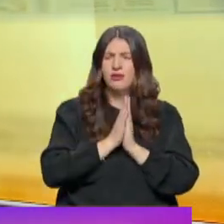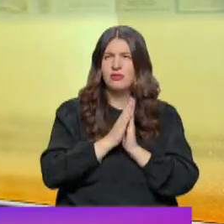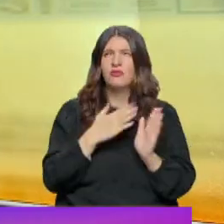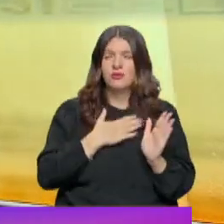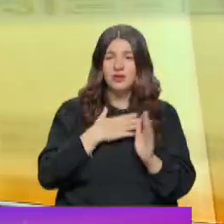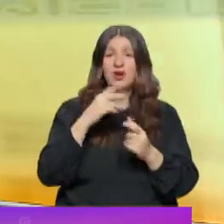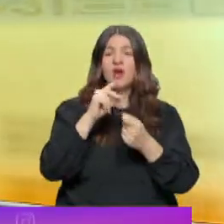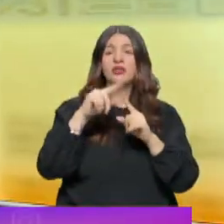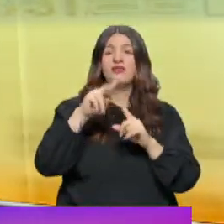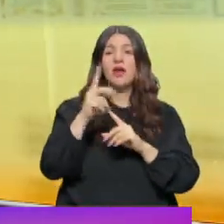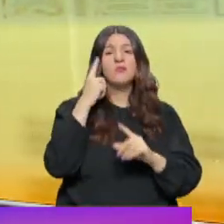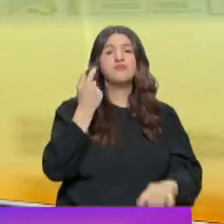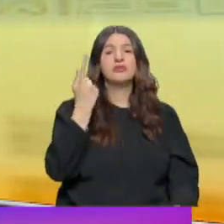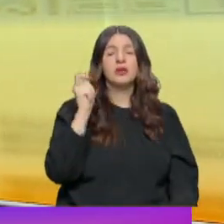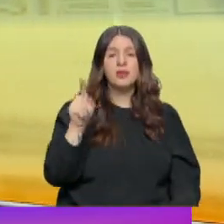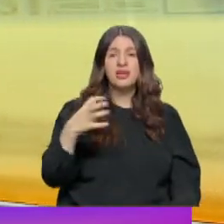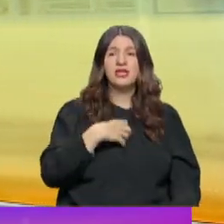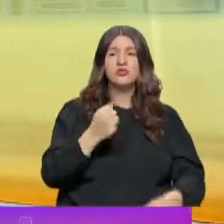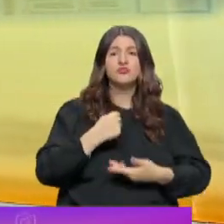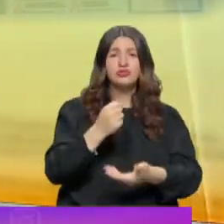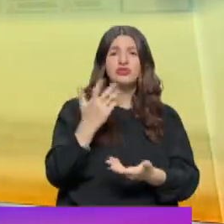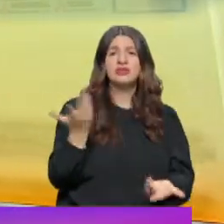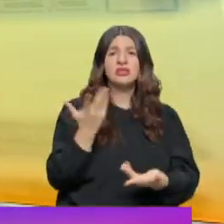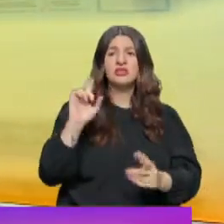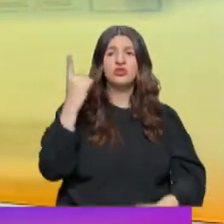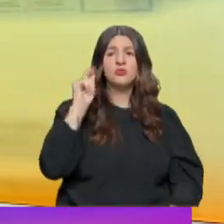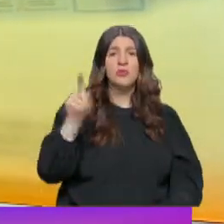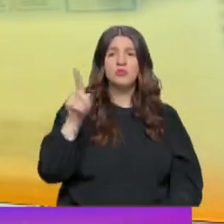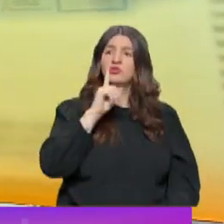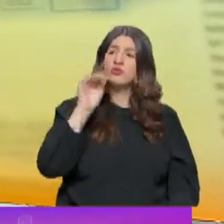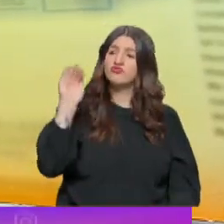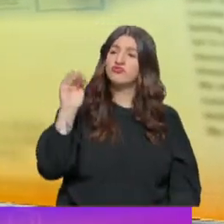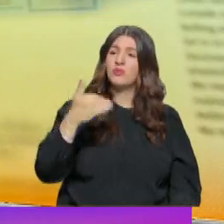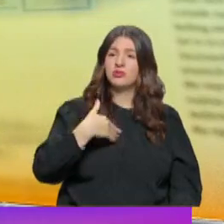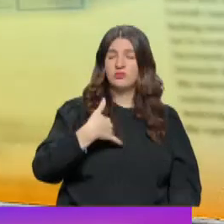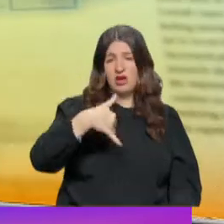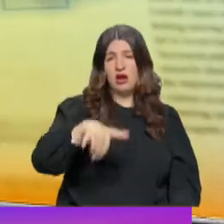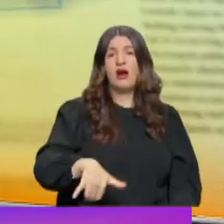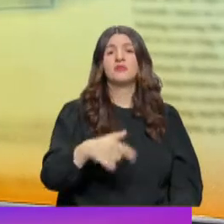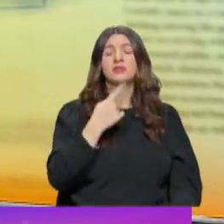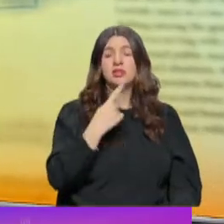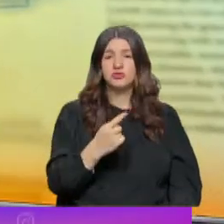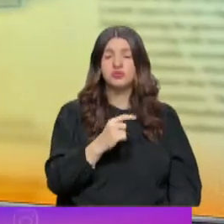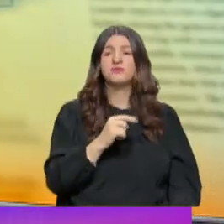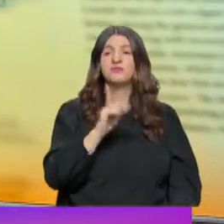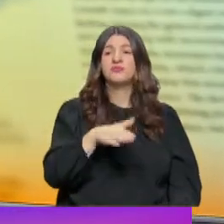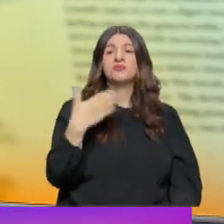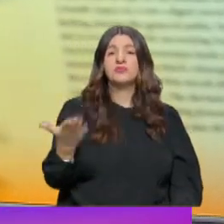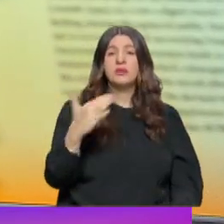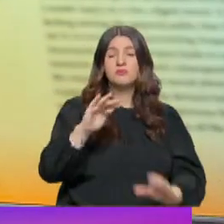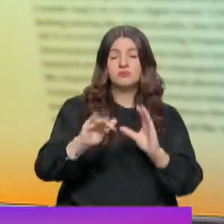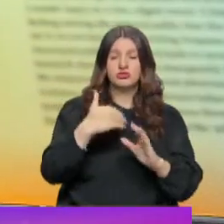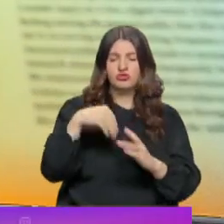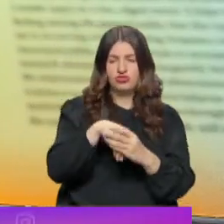dilerim. ÖTV'yi icat edenler kendi bütçelerini nasıl yönetiyorlar, bunu sormak bizim de hakkımız demiş. Bir diğer